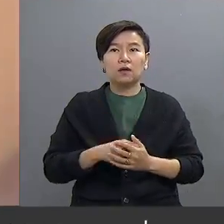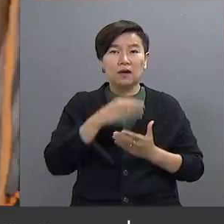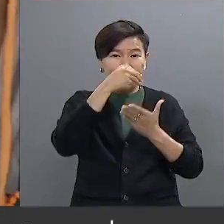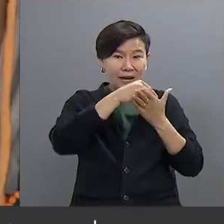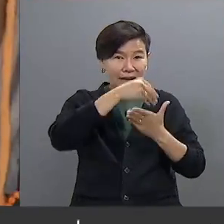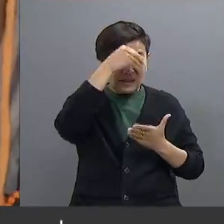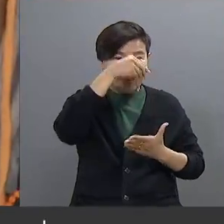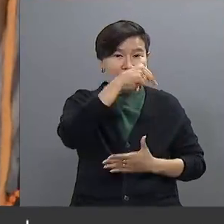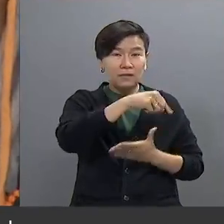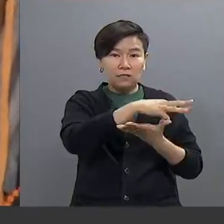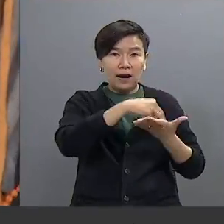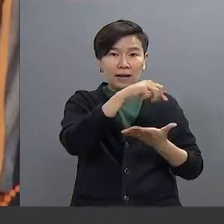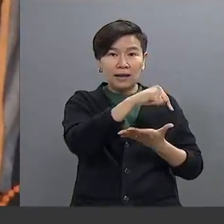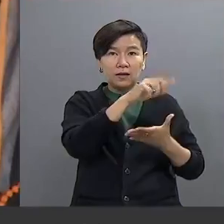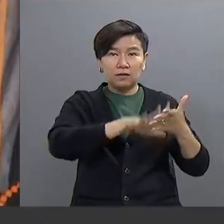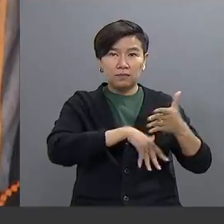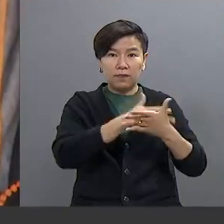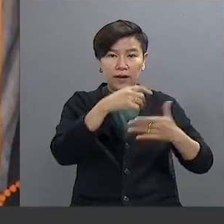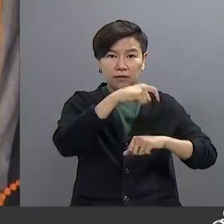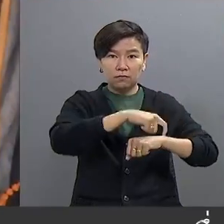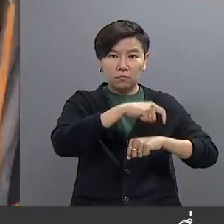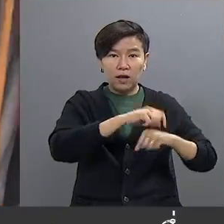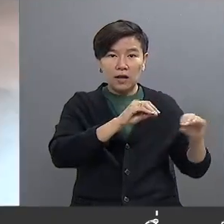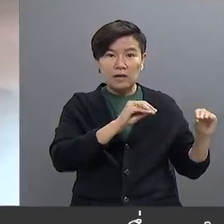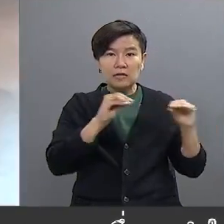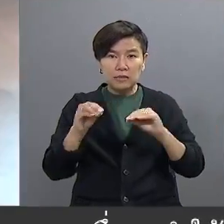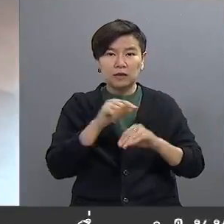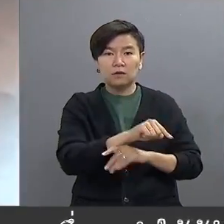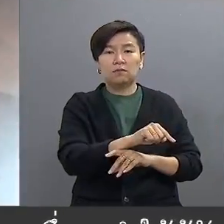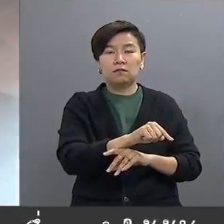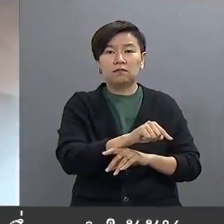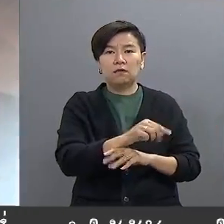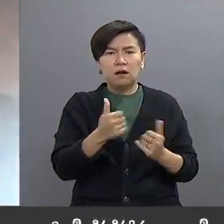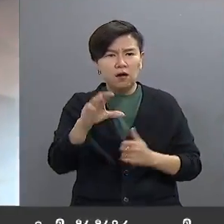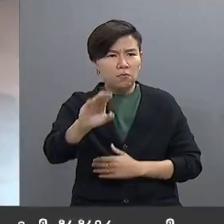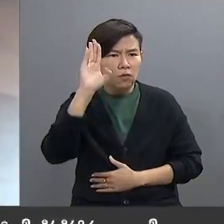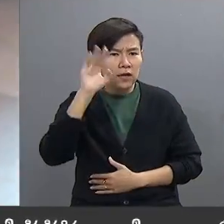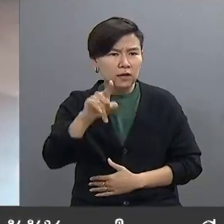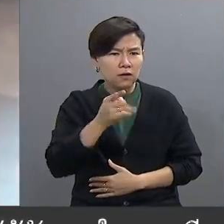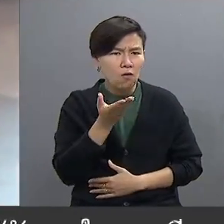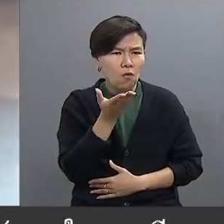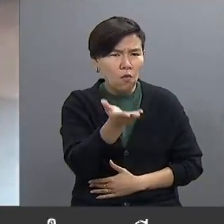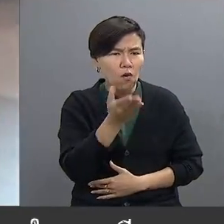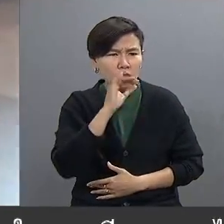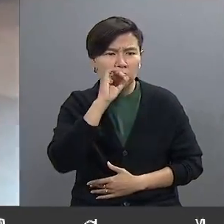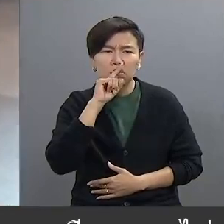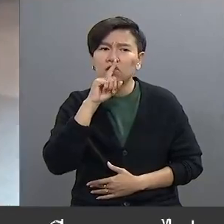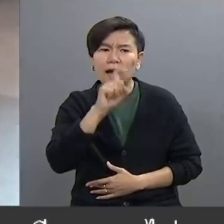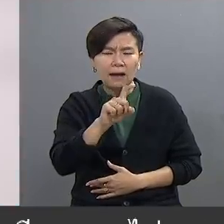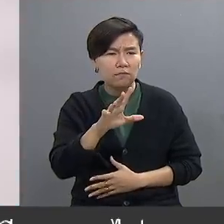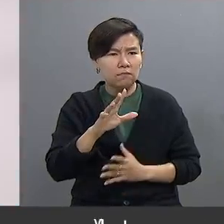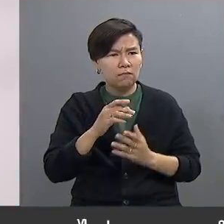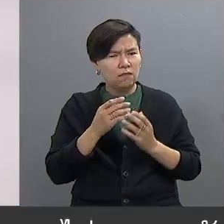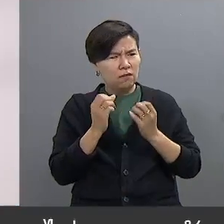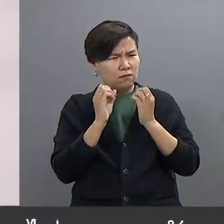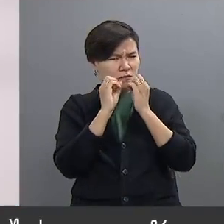ธอวางแผนจะไปร่วมโครงการ Work and Travel นี้นะคะพอติดต่อขอความชัดเจนกับบริษัทเอเจนซี่กลับถูกบ่ายเบี่ยงทุก